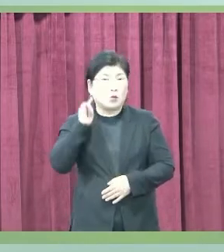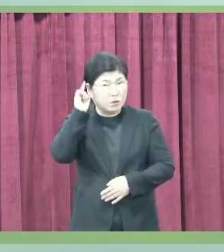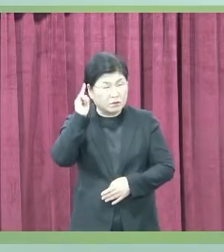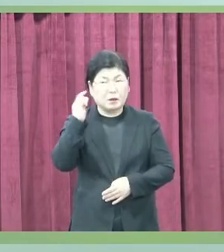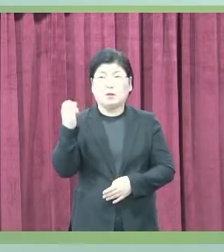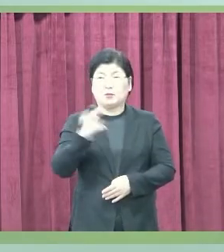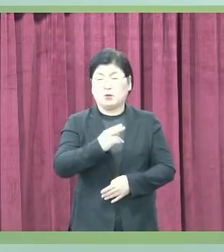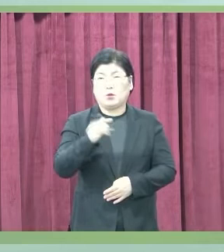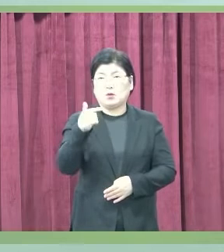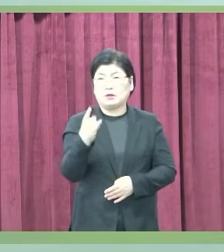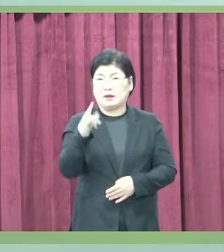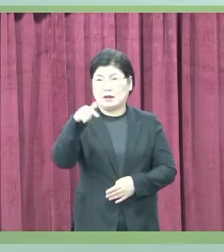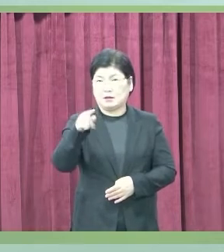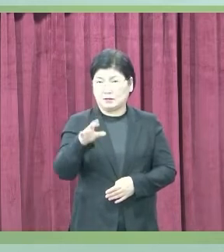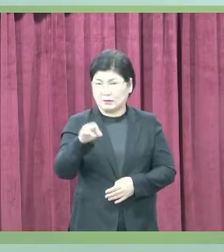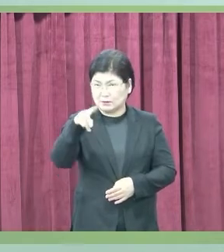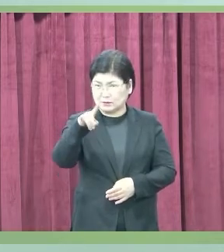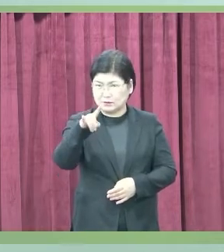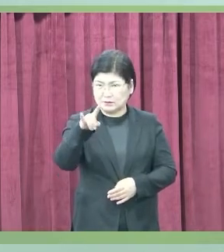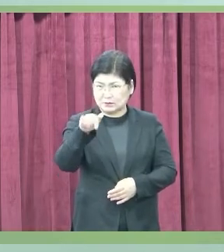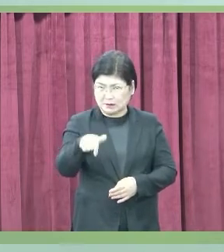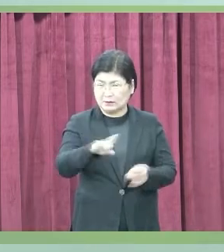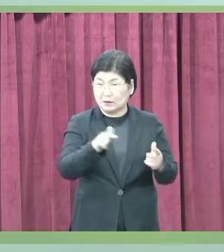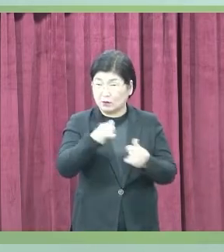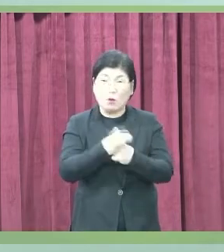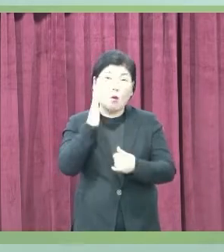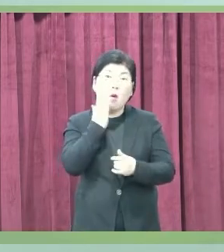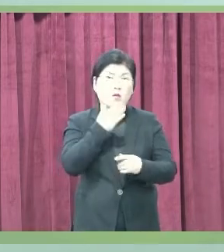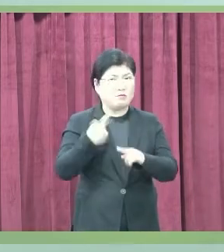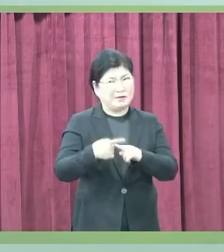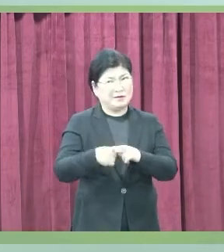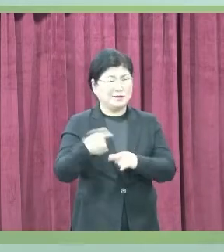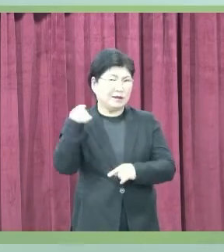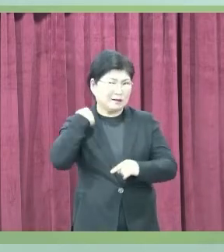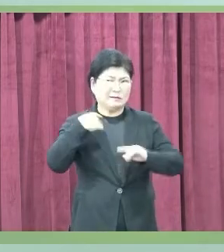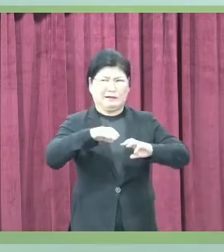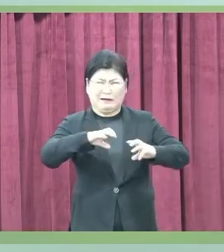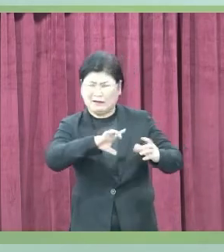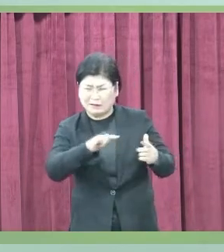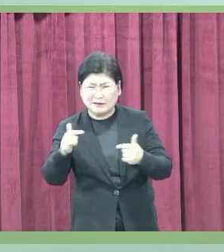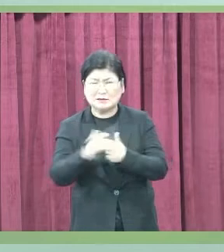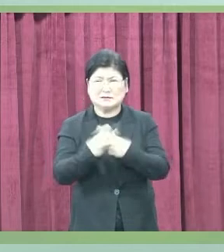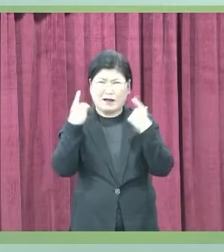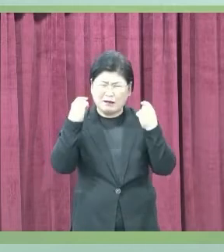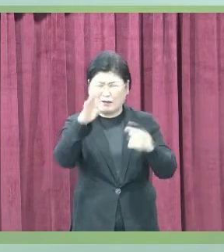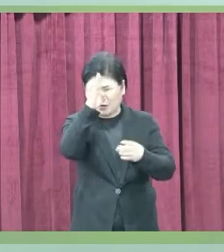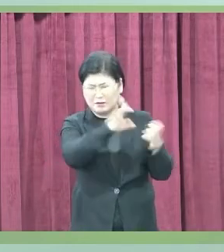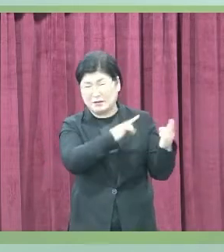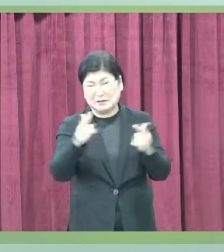뭐 뇌경색증 가지고 있고 청각 장애도 고혈압 등통증 같은 여러 가지 만성 질환을 가지고